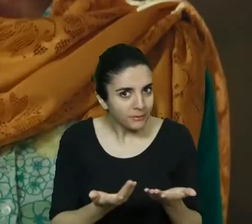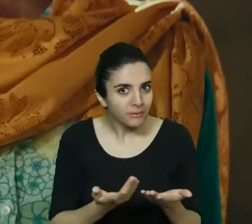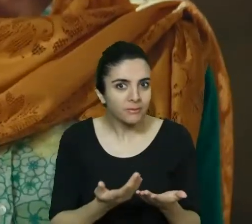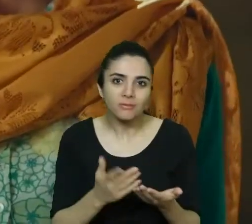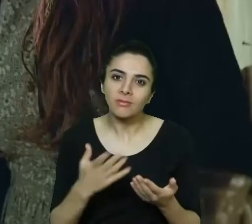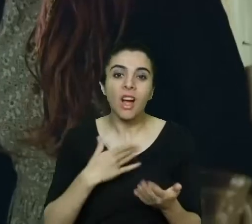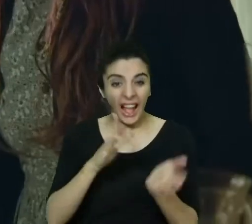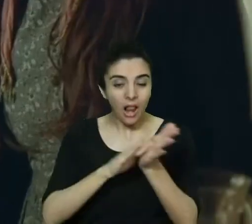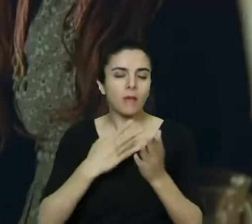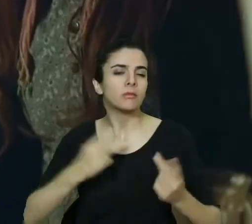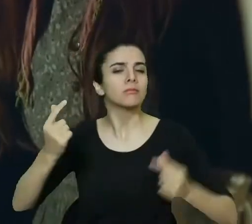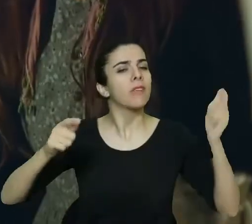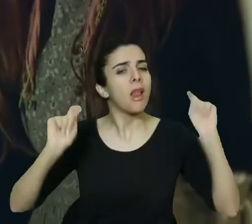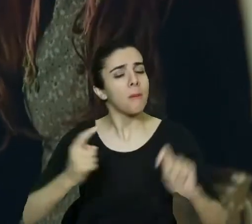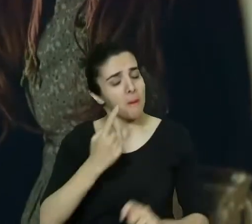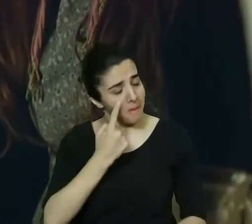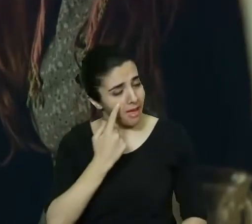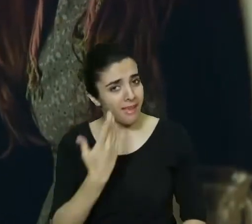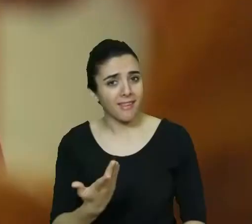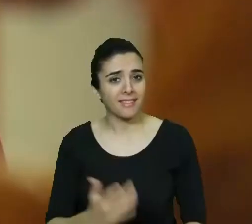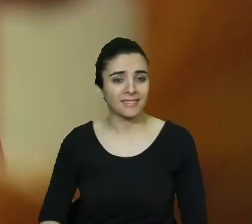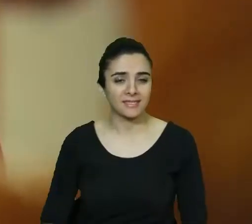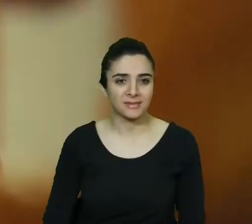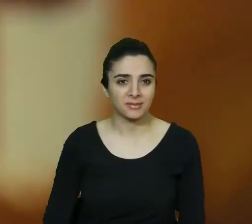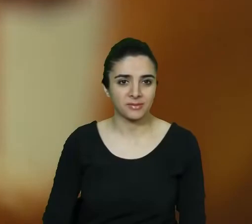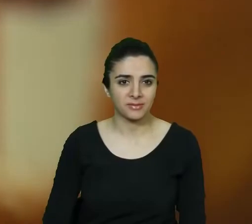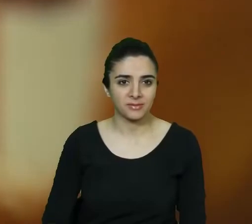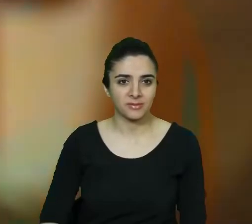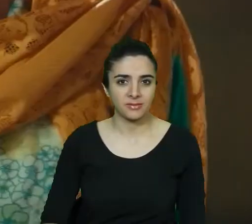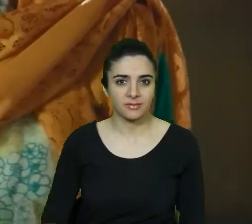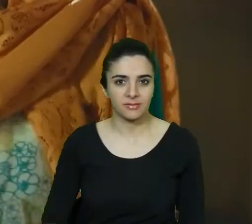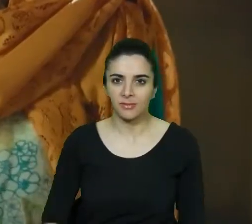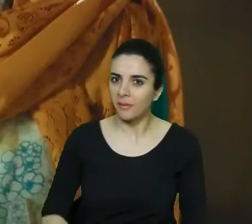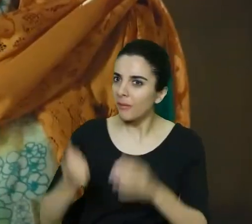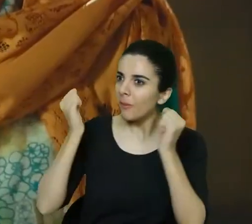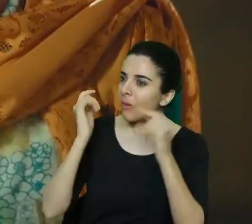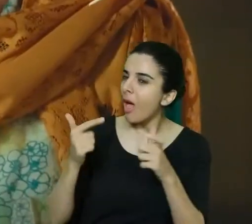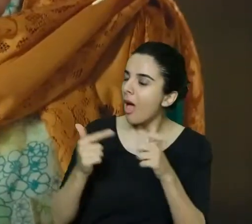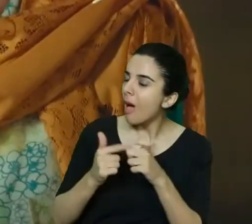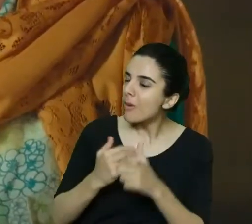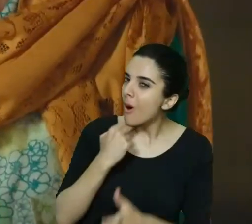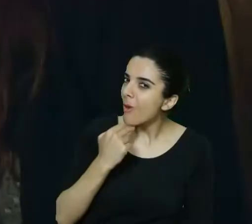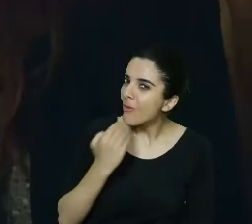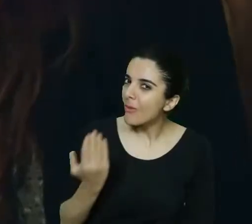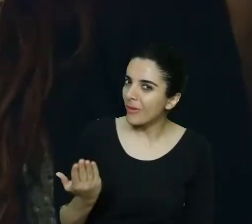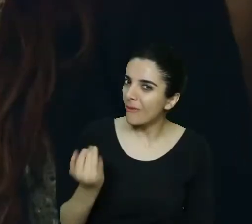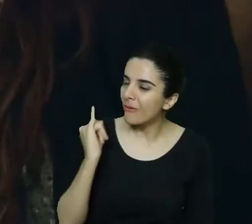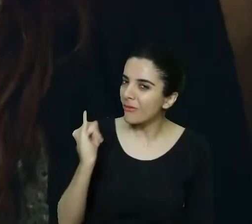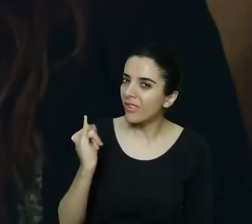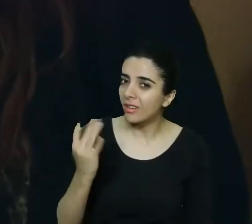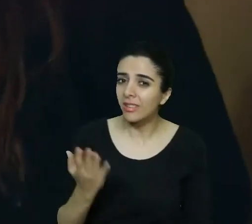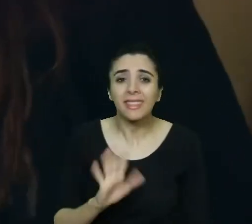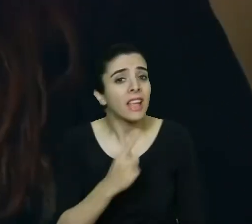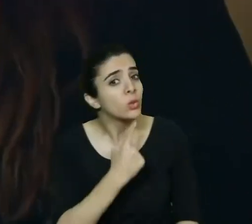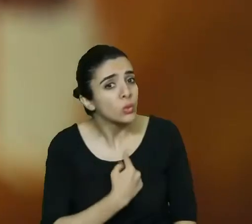Kınanda da oynamazsam ne olayım bak görürsün. Yerinde yaylandı. Allah senin eline düşürmesin Emine abla. He